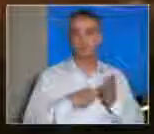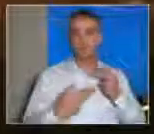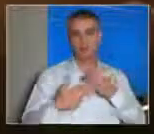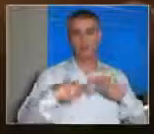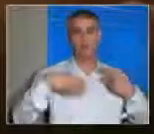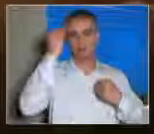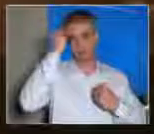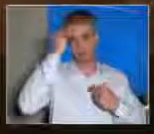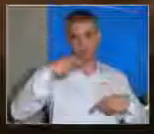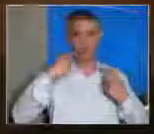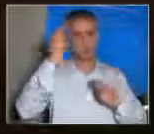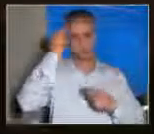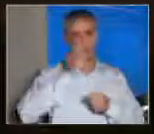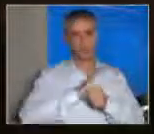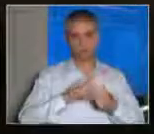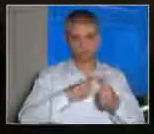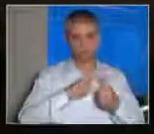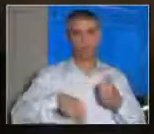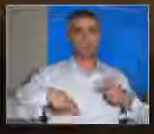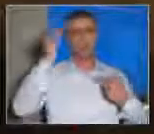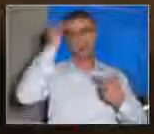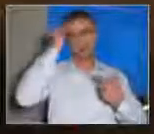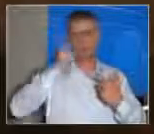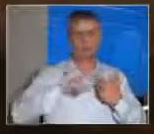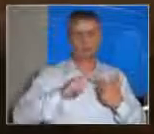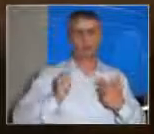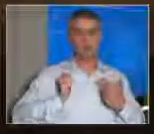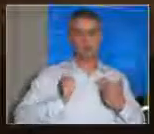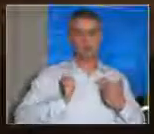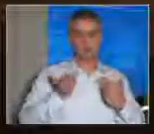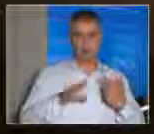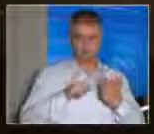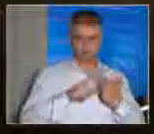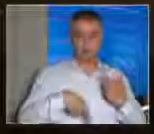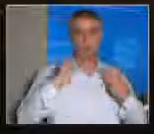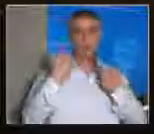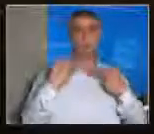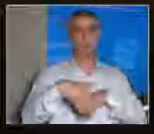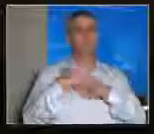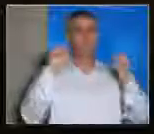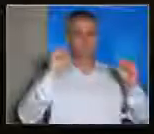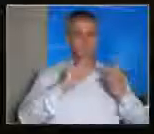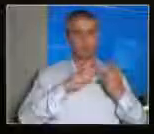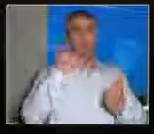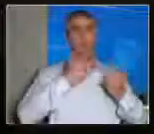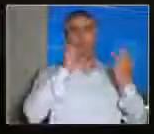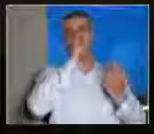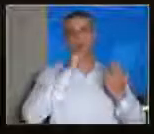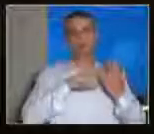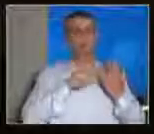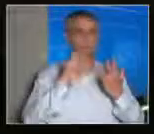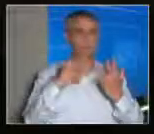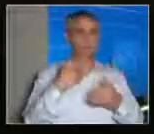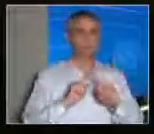ימי הזיכרון, יום הזיכרון לשואה ולגבורה, יום הזיכרון לחיילי מערכות ישראל, יום העצמאות, וכמובן האירוויזיון שצריך